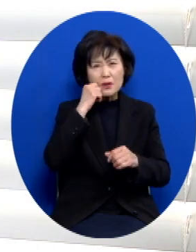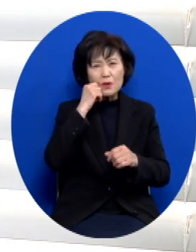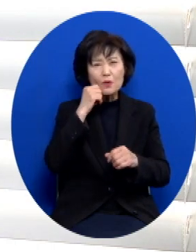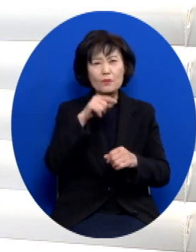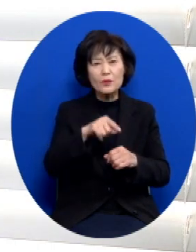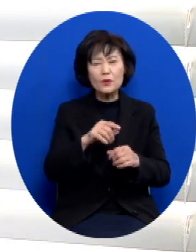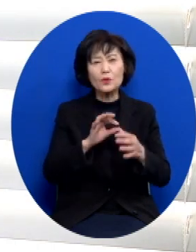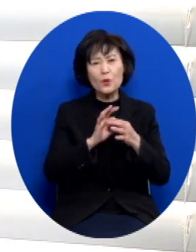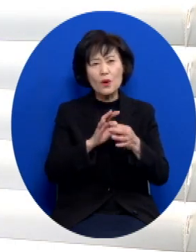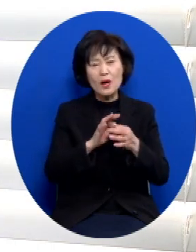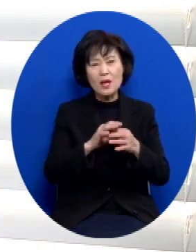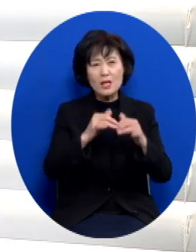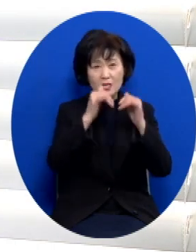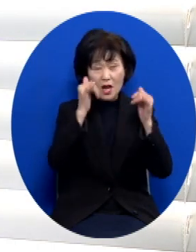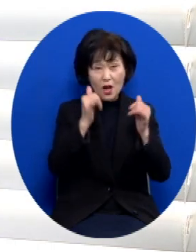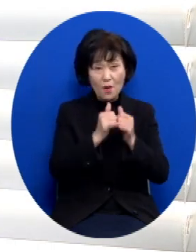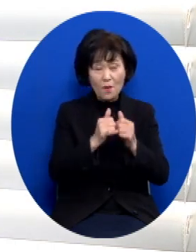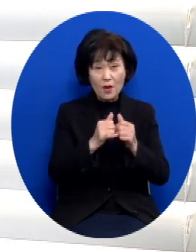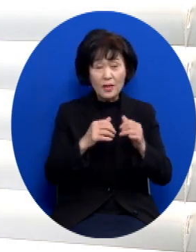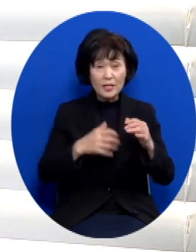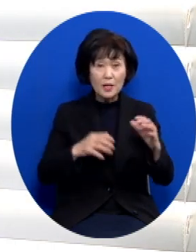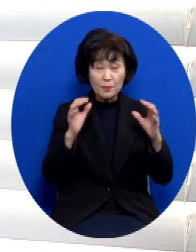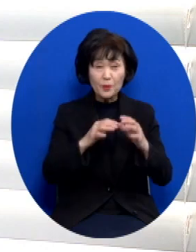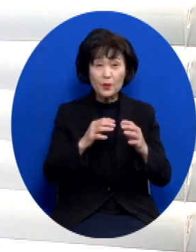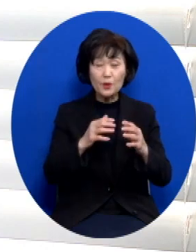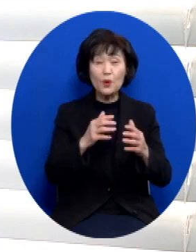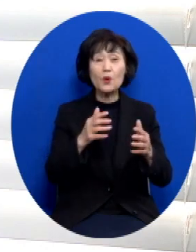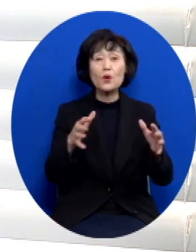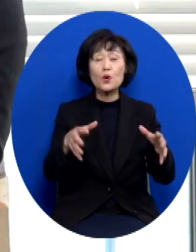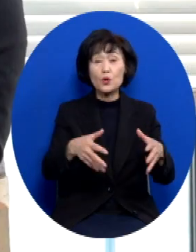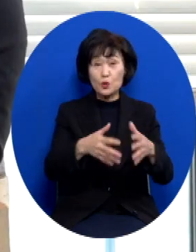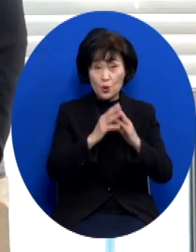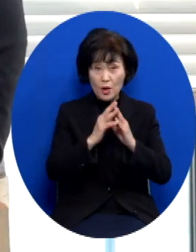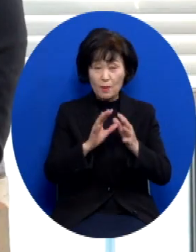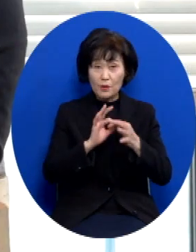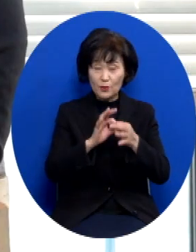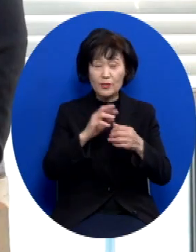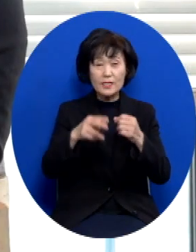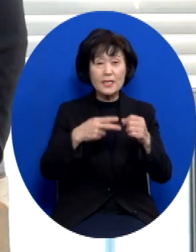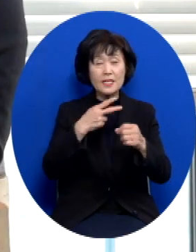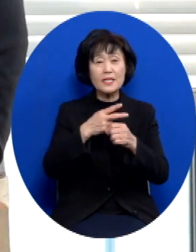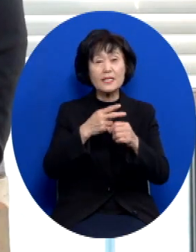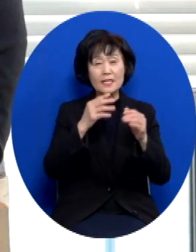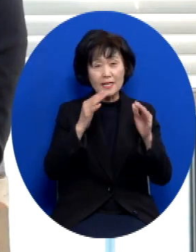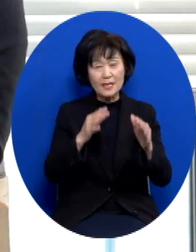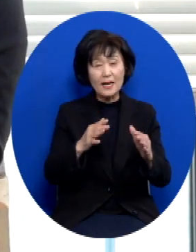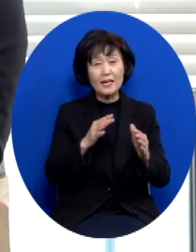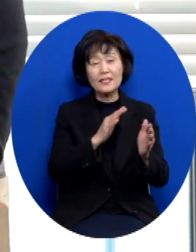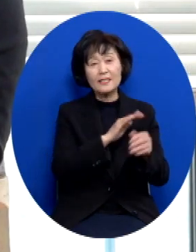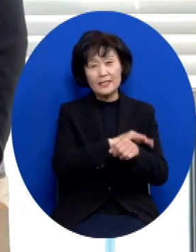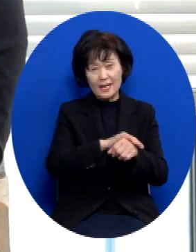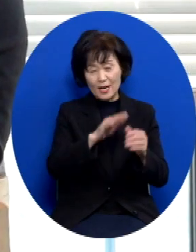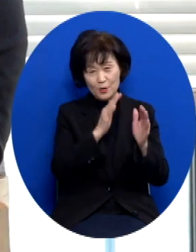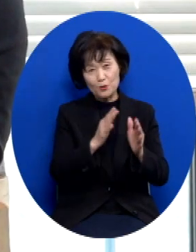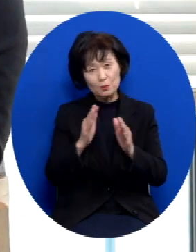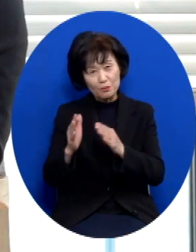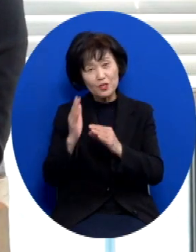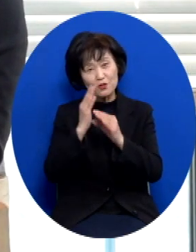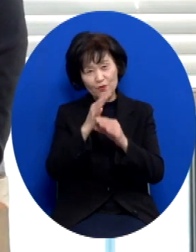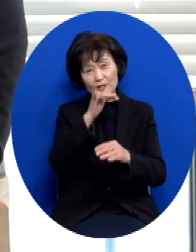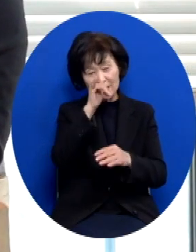그 사회적 협동조합 준비를 해서 지금 2년째 나름대로 잘 준비를 했으니까 그런